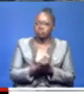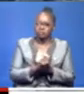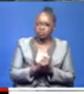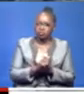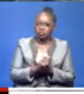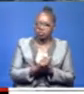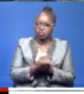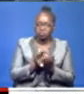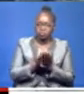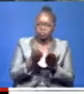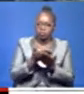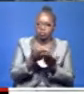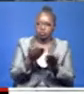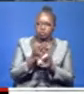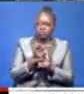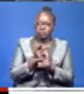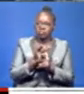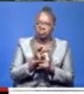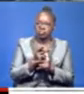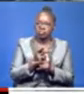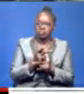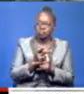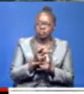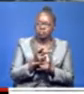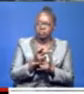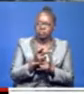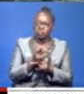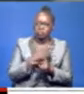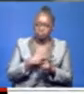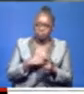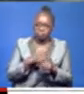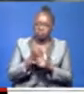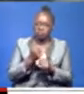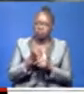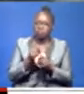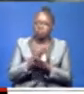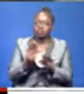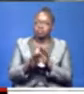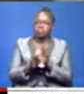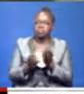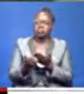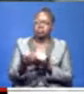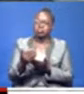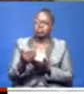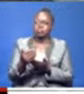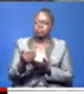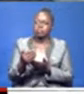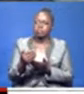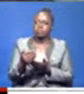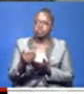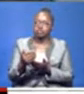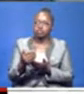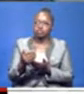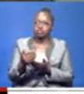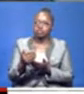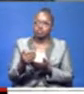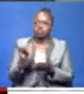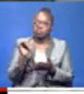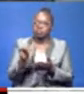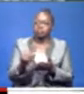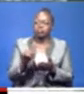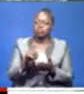hiyo itahifadhi mbegu 200,000 na kufanya juhudi ya kukusanya mbegu zote za mimea pori zinazoweza